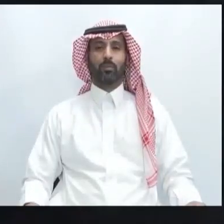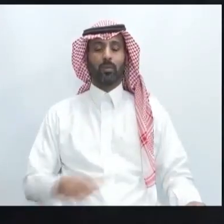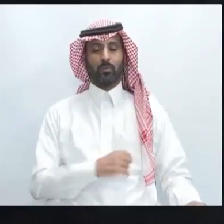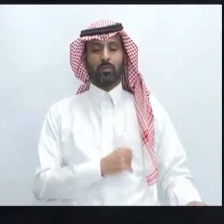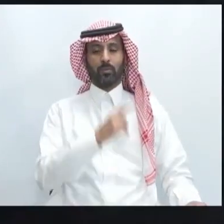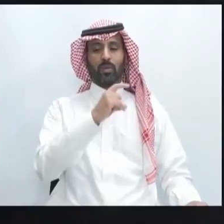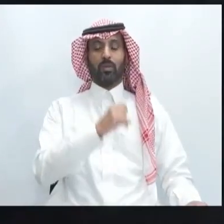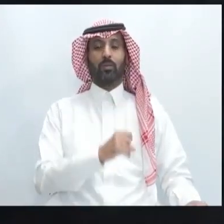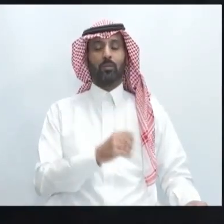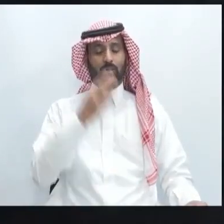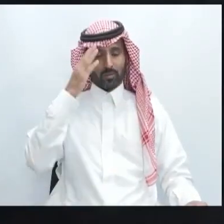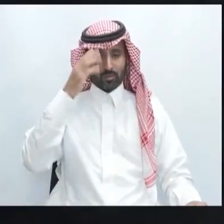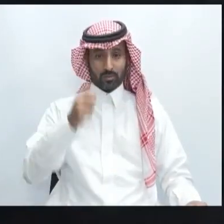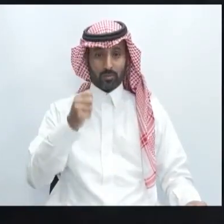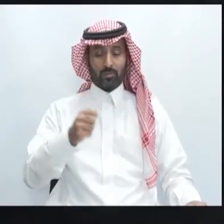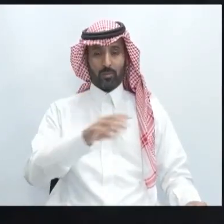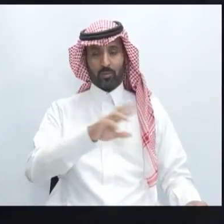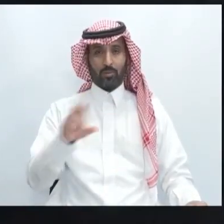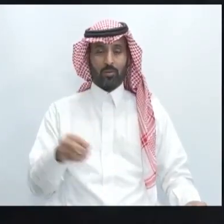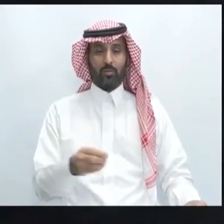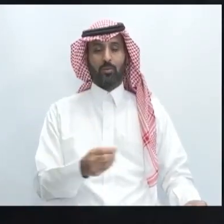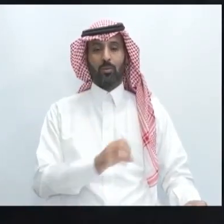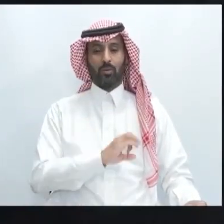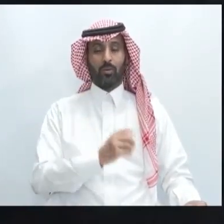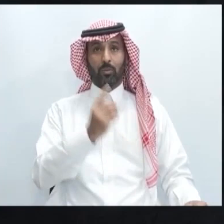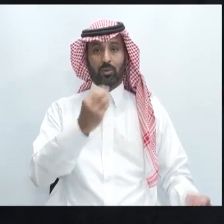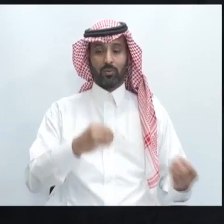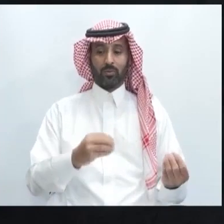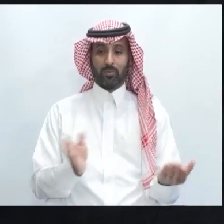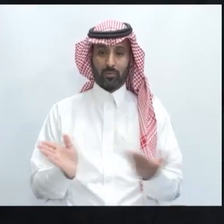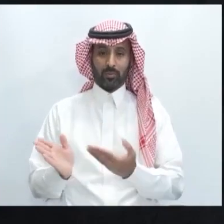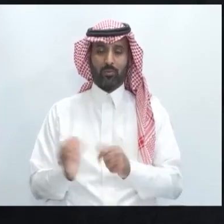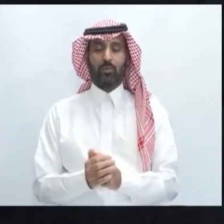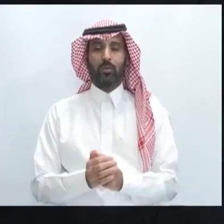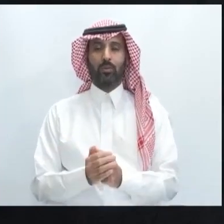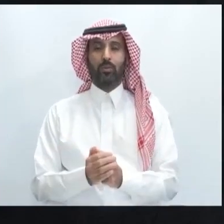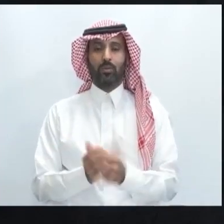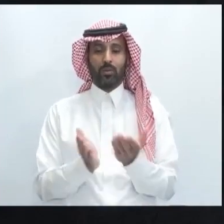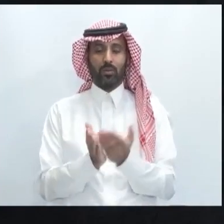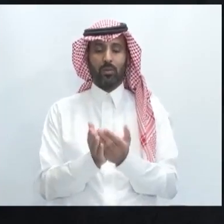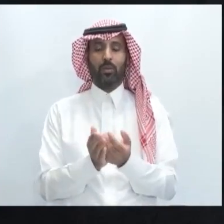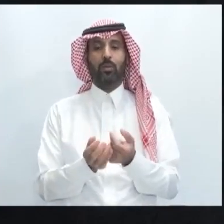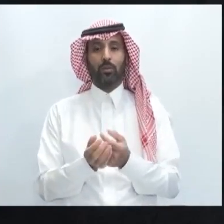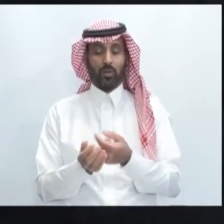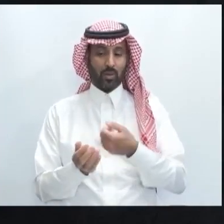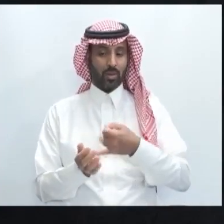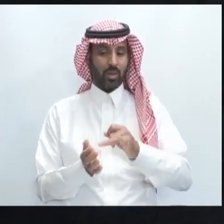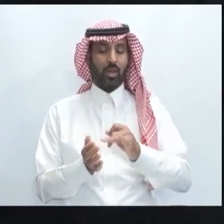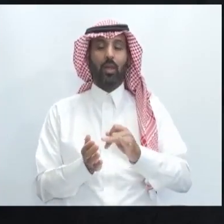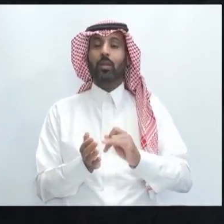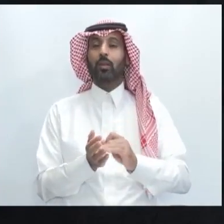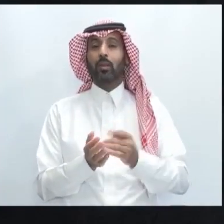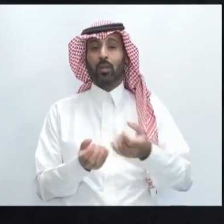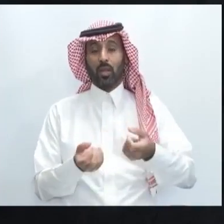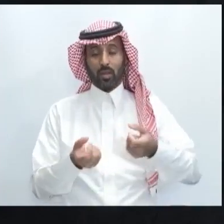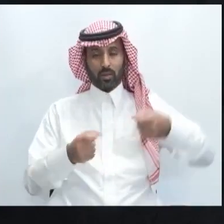بسم الله الرحمن الرحيم السلام عليكم ورحمه الله وبركاته اهلا وسهلا بكم في درس جديد من دروس كيمياء اثلا معكم معلمتكم